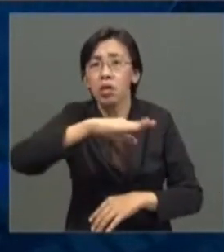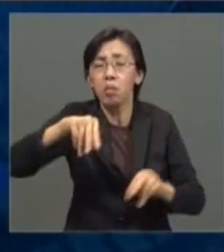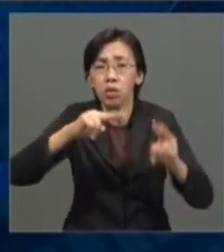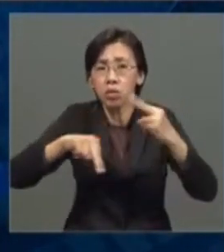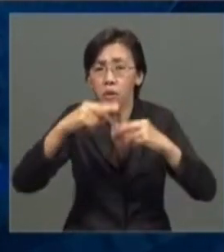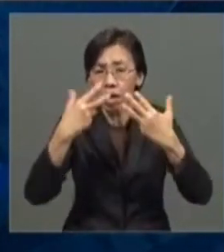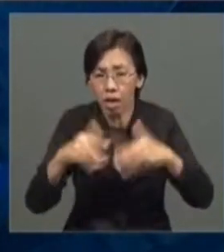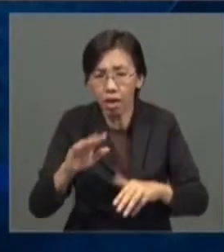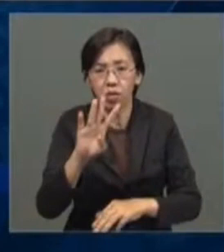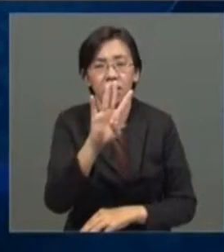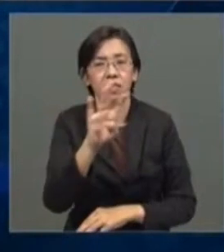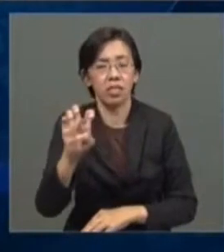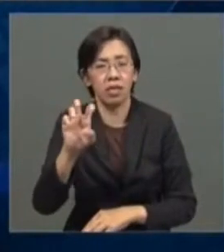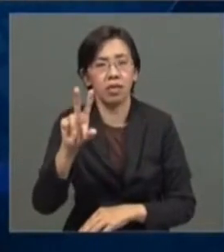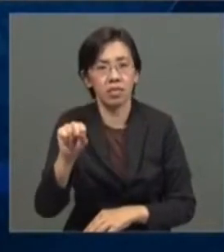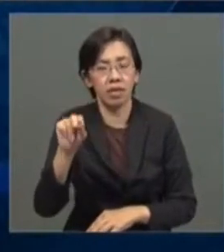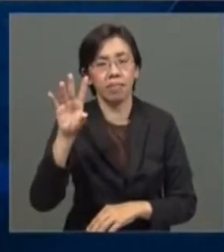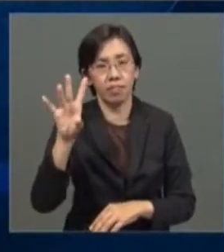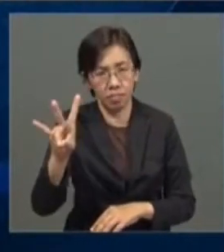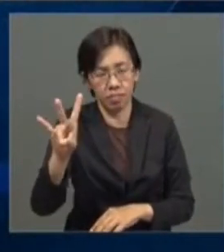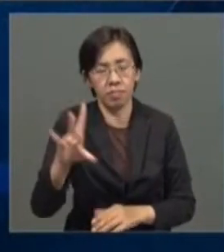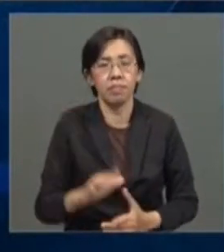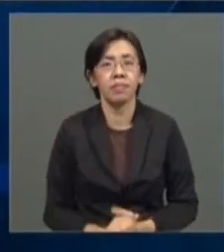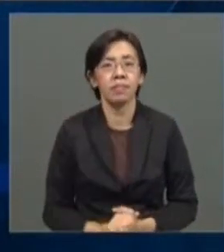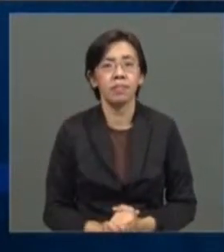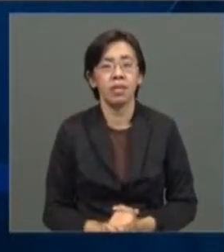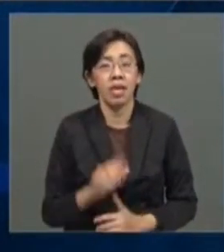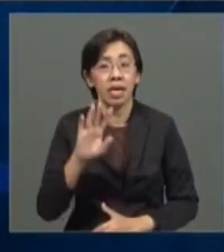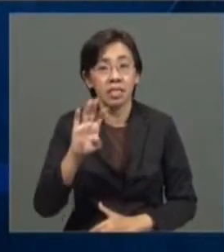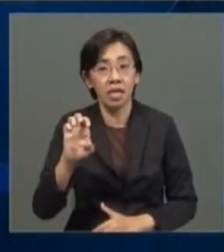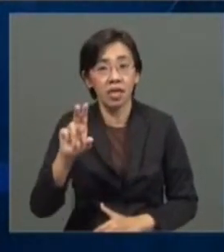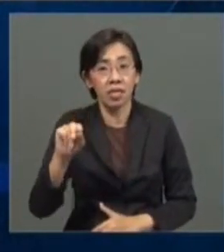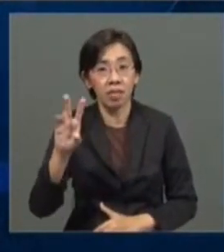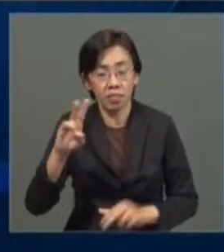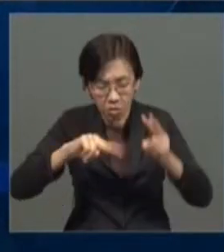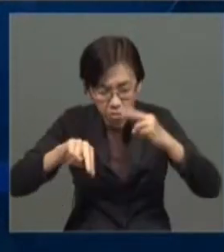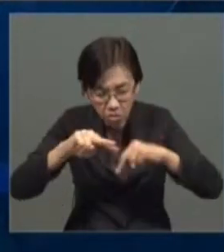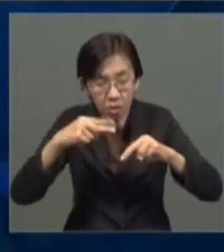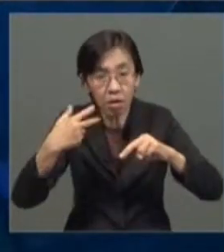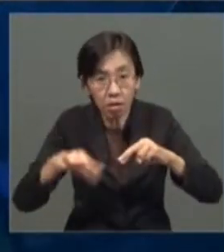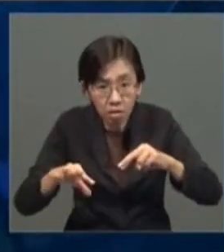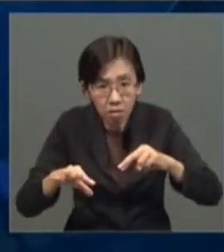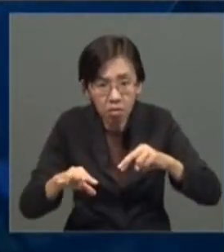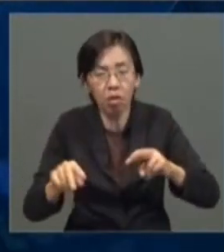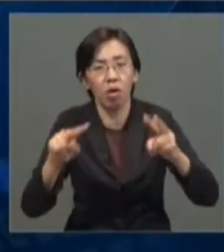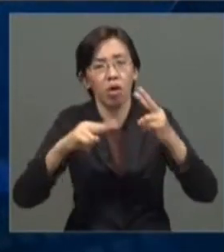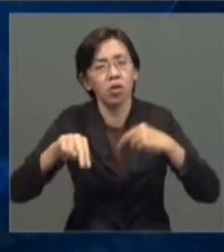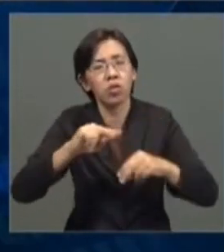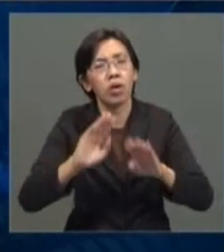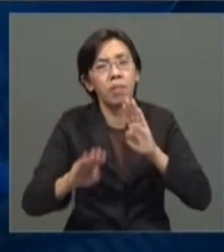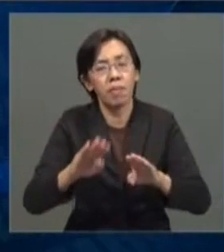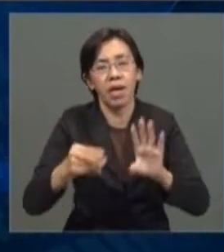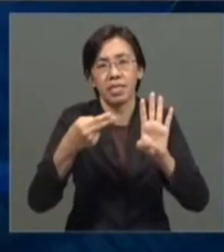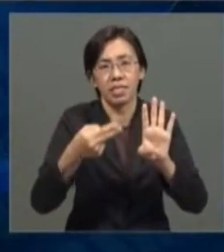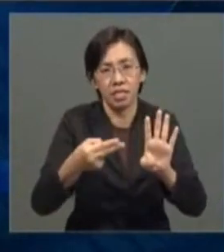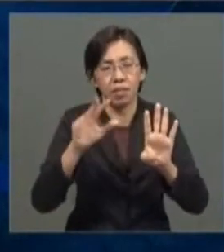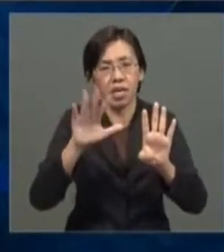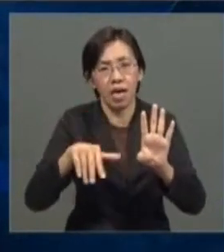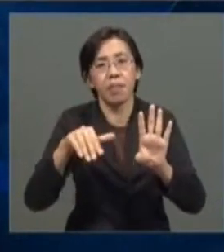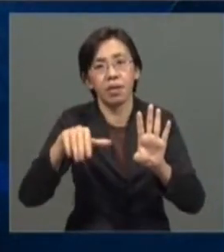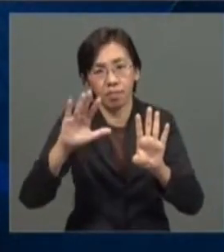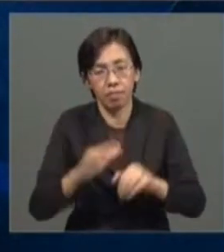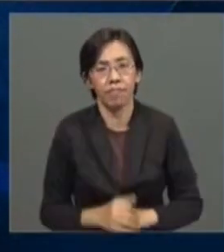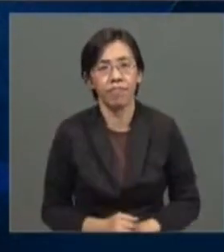ตรวจไปทั้งสิ้น437แห่งนะคะมีผู้ตัวอย่างที่ตรวจไปประมาณ 4มี 5,000